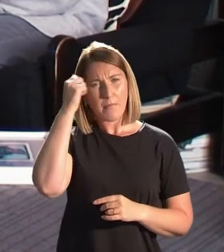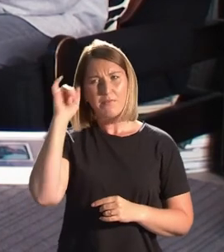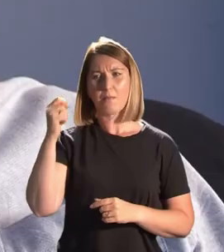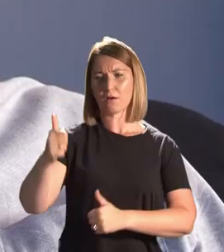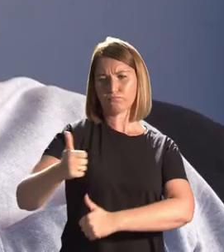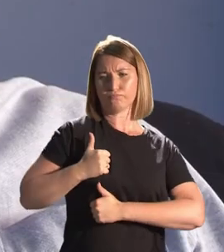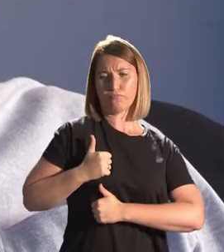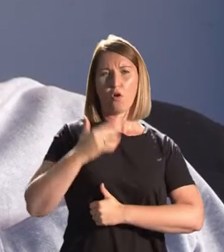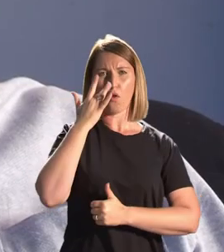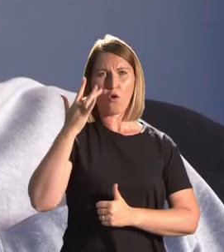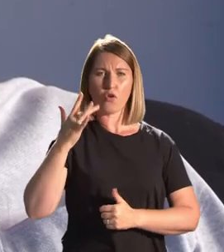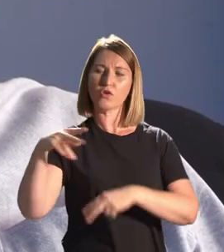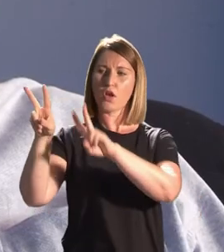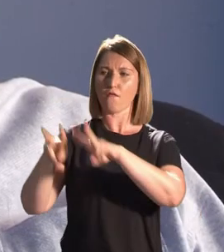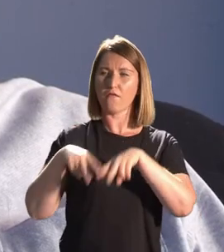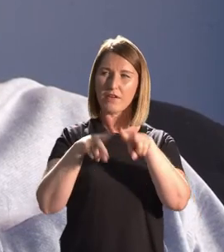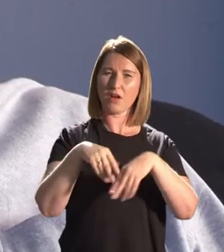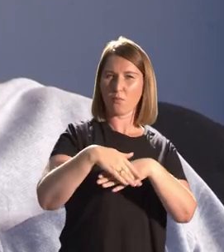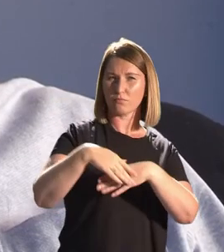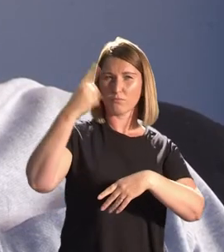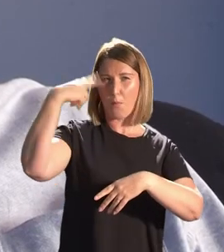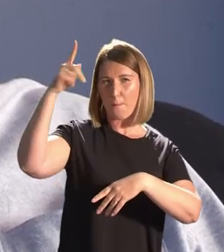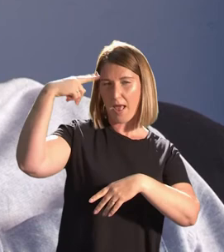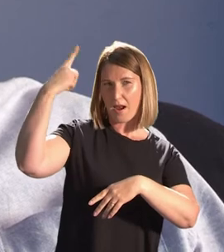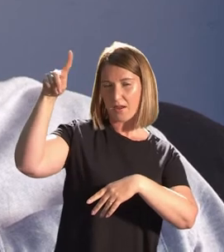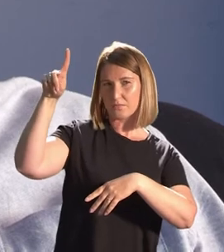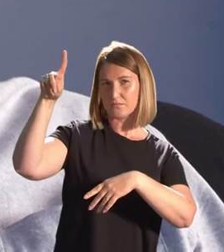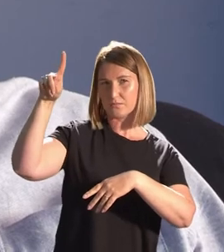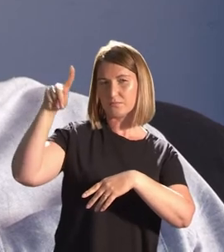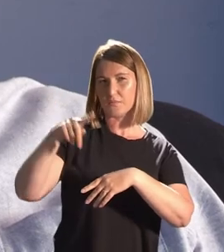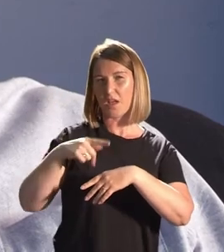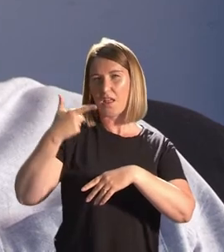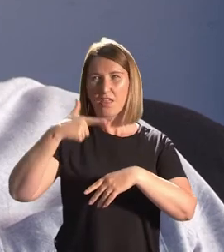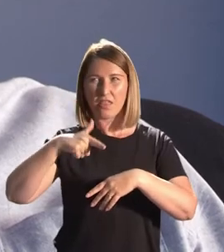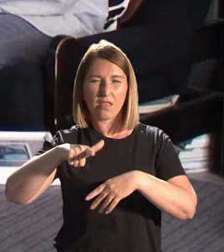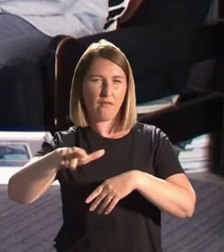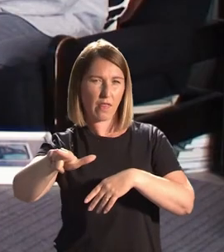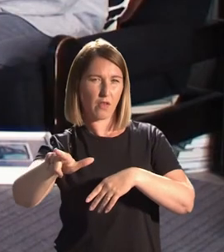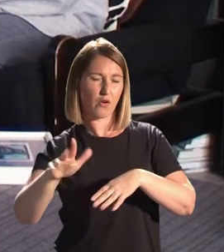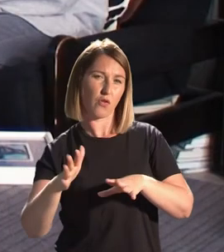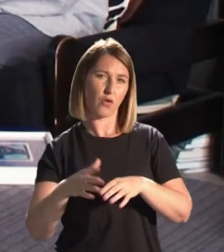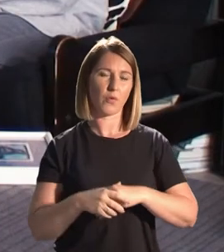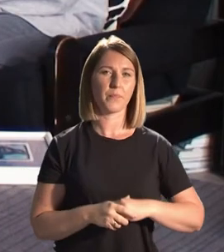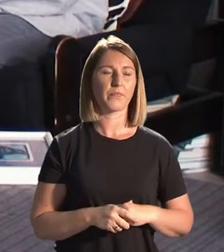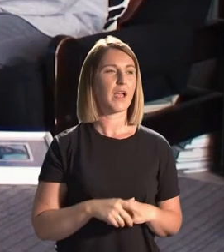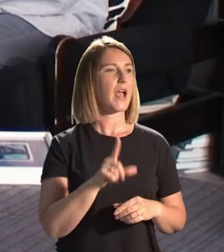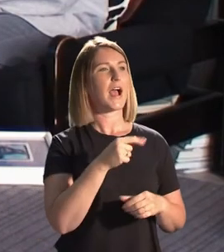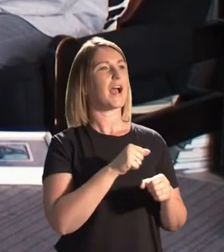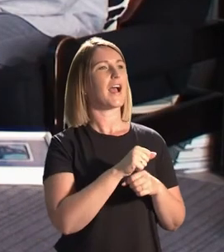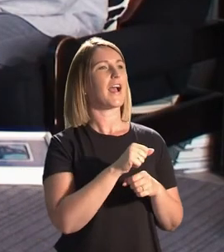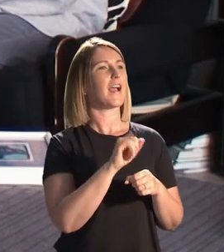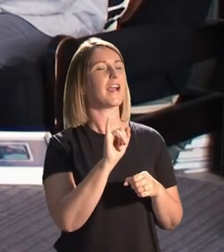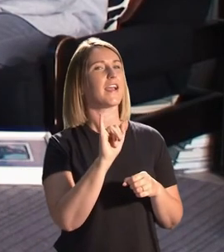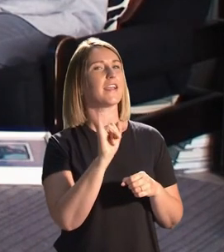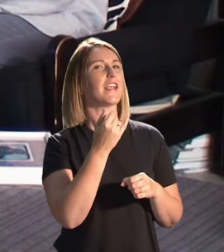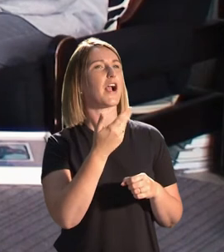rosyjskie wojska, jak wracały już chyba spod Berlina, chyba 2 tygodnie. A czym do pana jest chodzież?